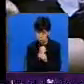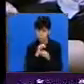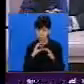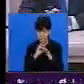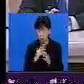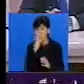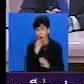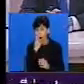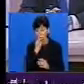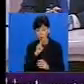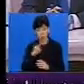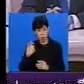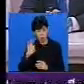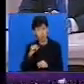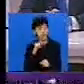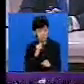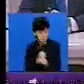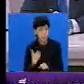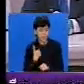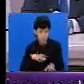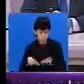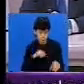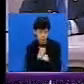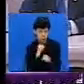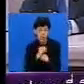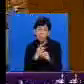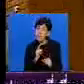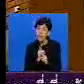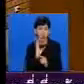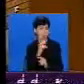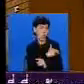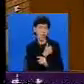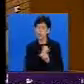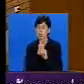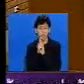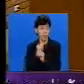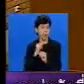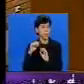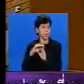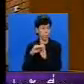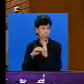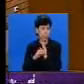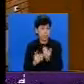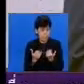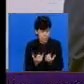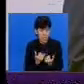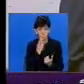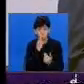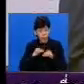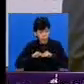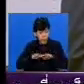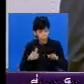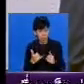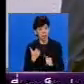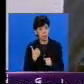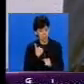รณีของไข้หวัดใหญ่สายพันธุ์ใหม่2009จะมีการดำเนินไปตามมาตรฐานขององค์การอนามัยโลกส่วนสถานการณ์การแพร่ระบาดของโรคนั้น